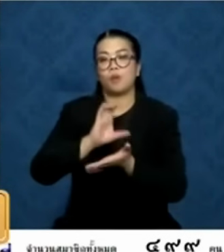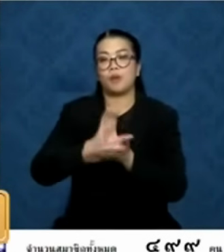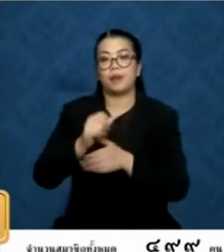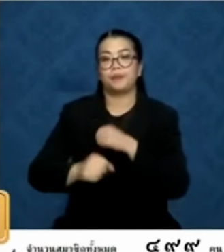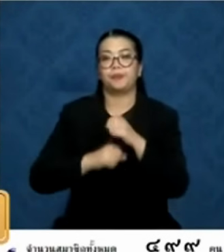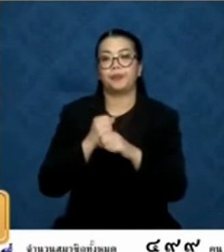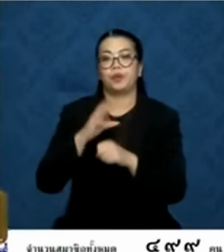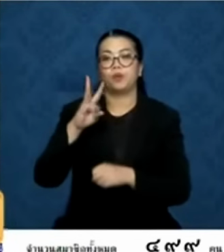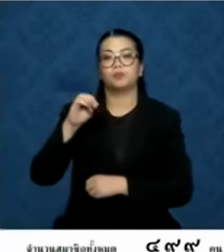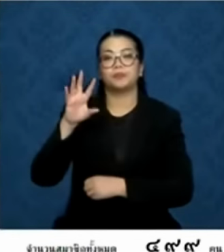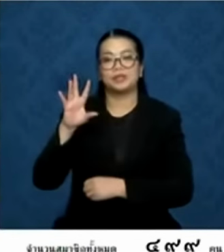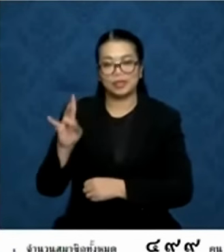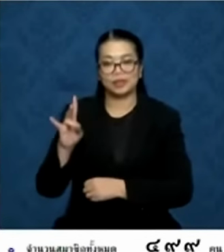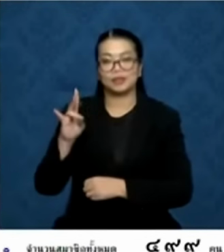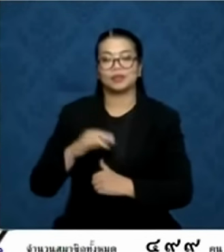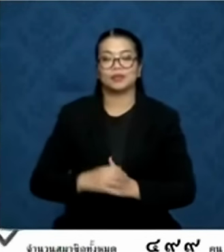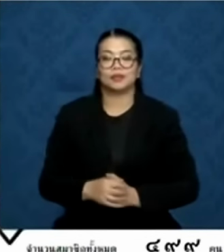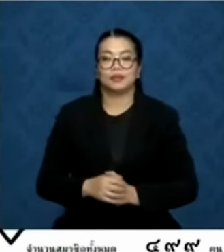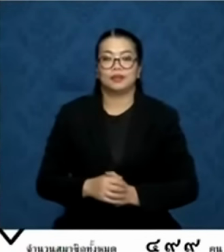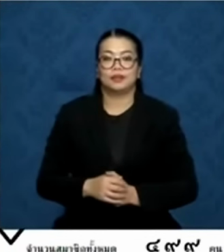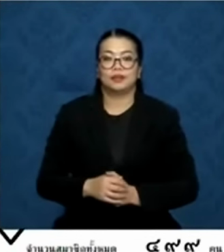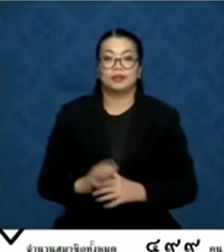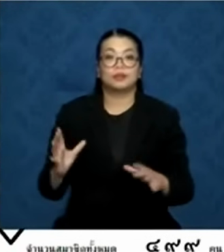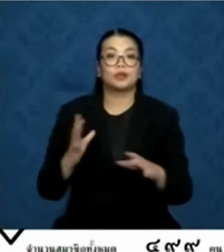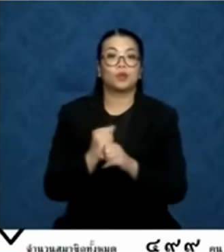าณ2567